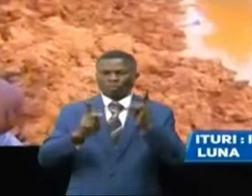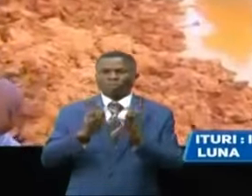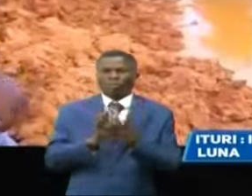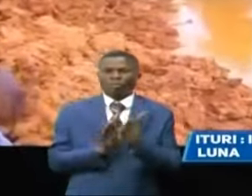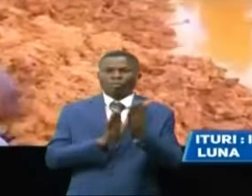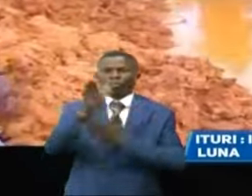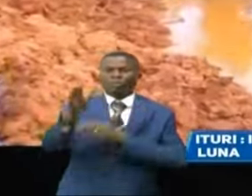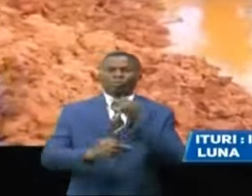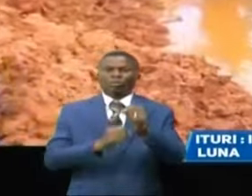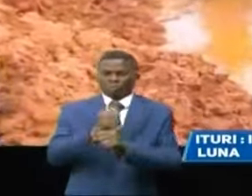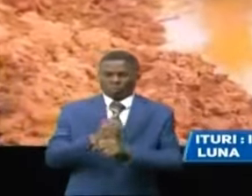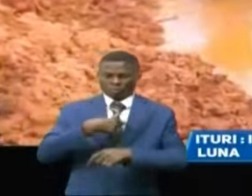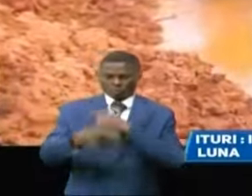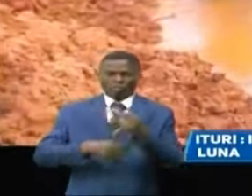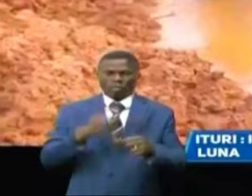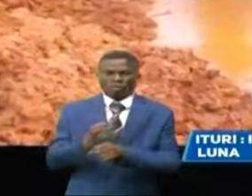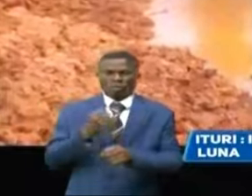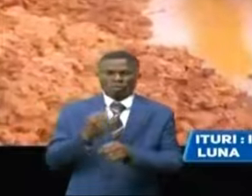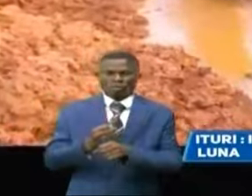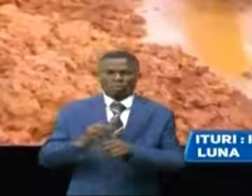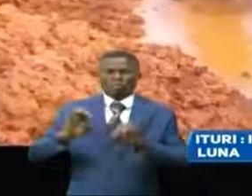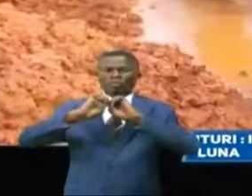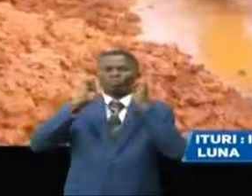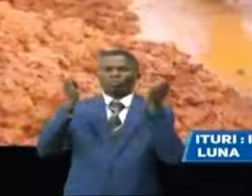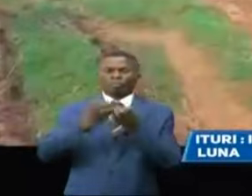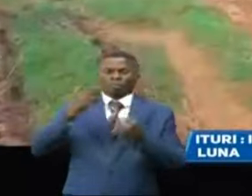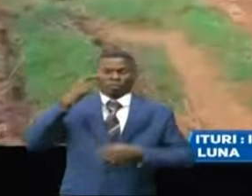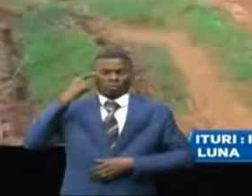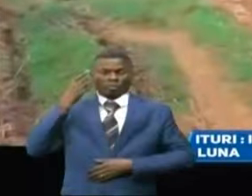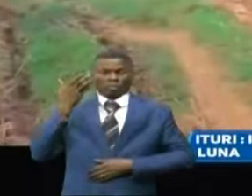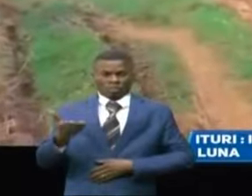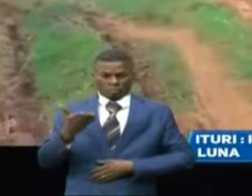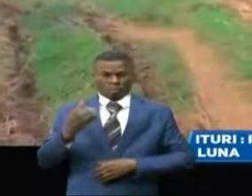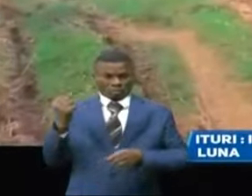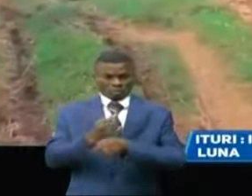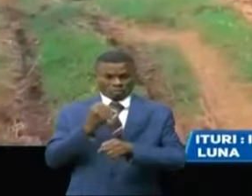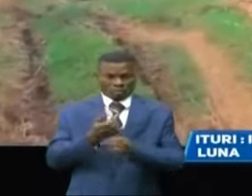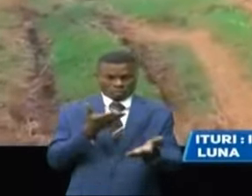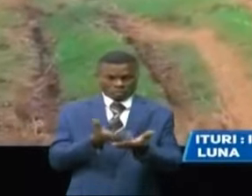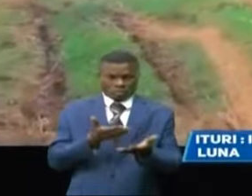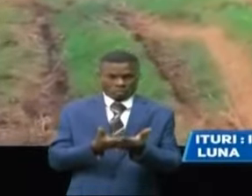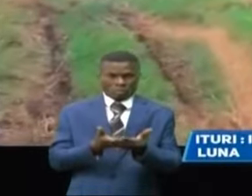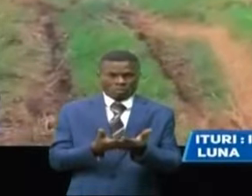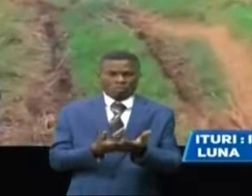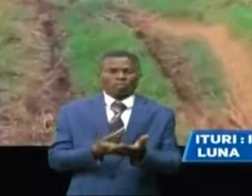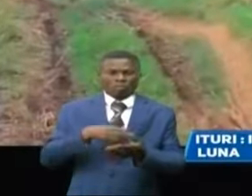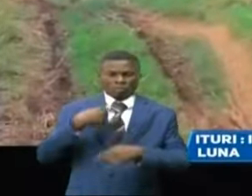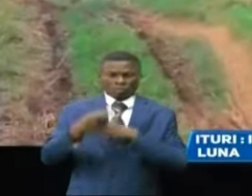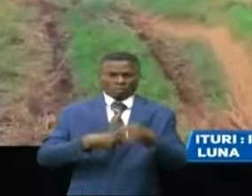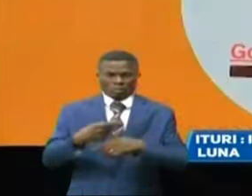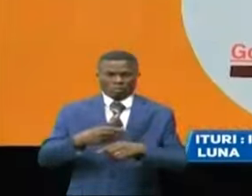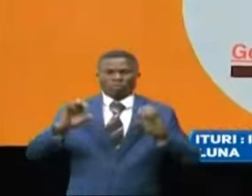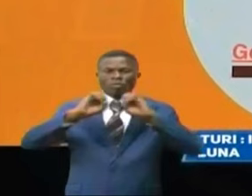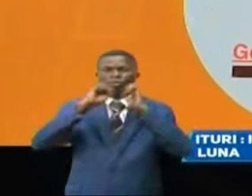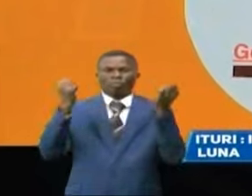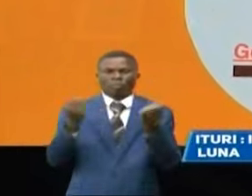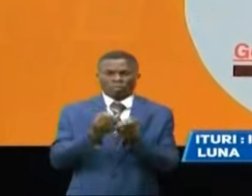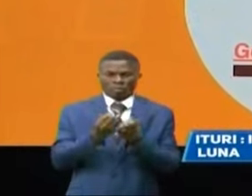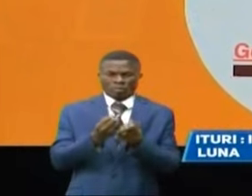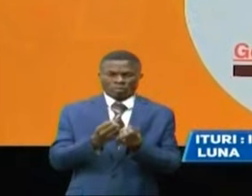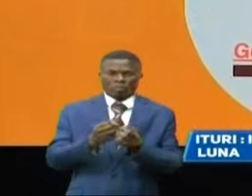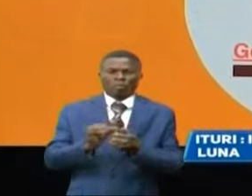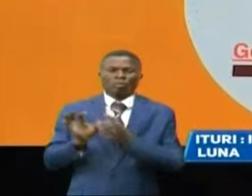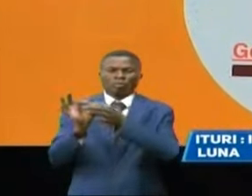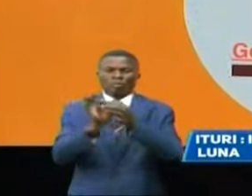après sa mise en service par une entreprise chinoise. Ces travaux qui seront exécutés par la société New